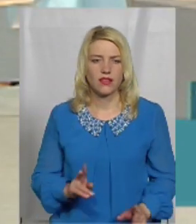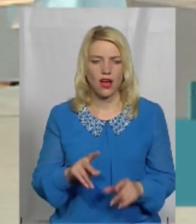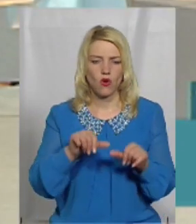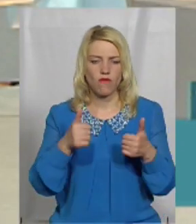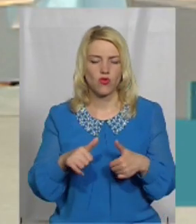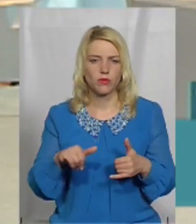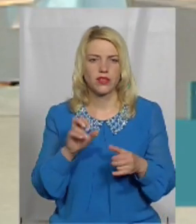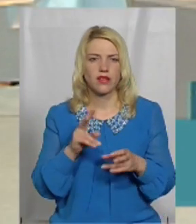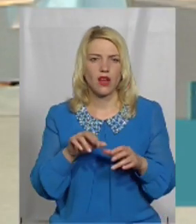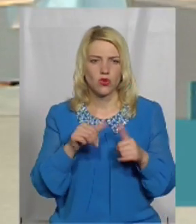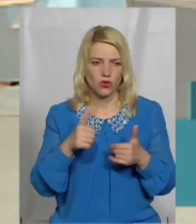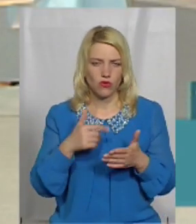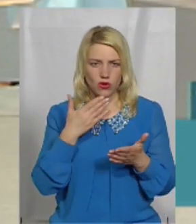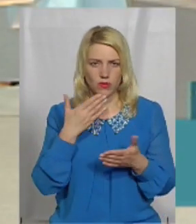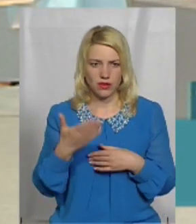Дозвольте мені